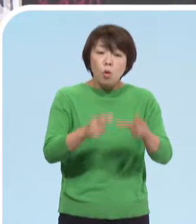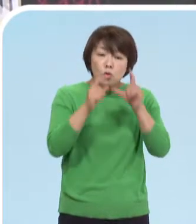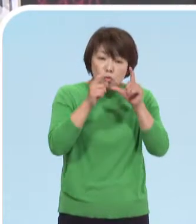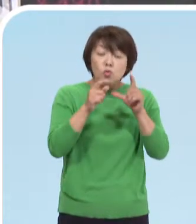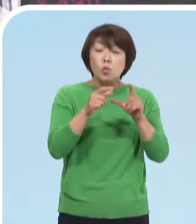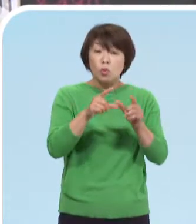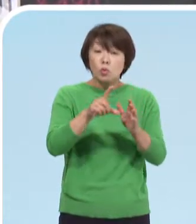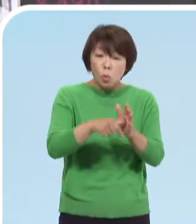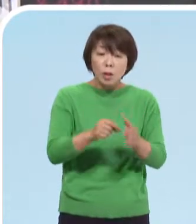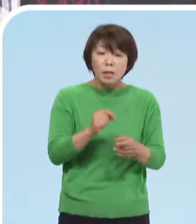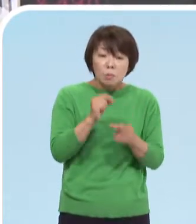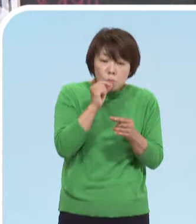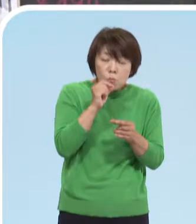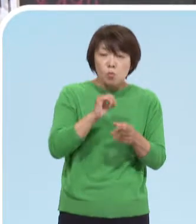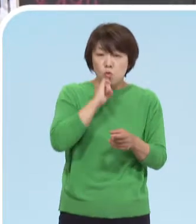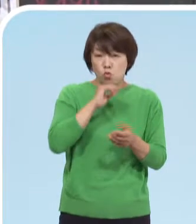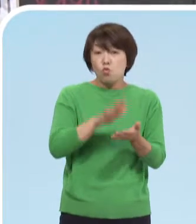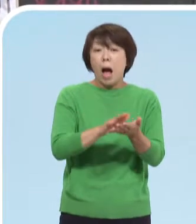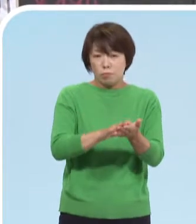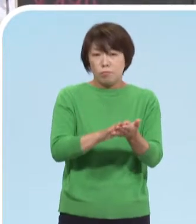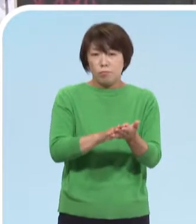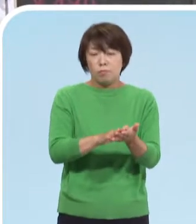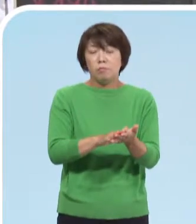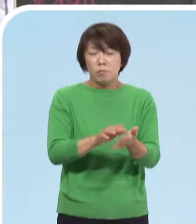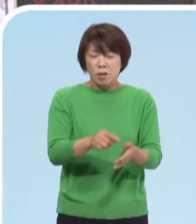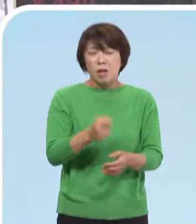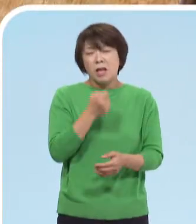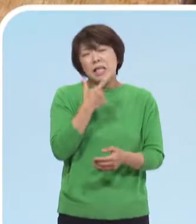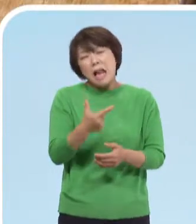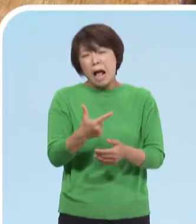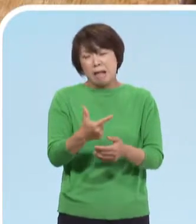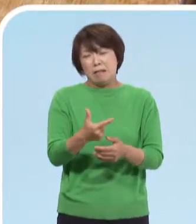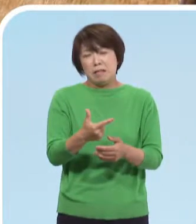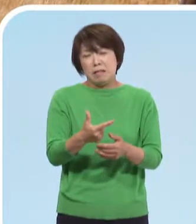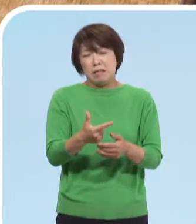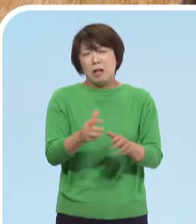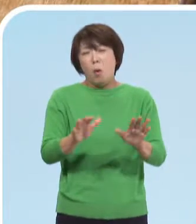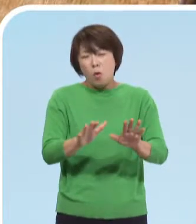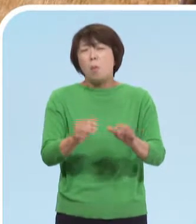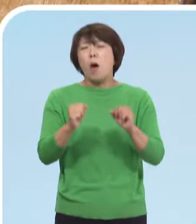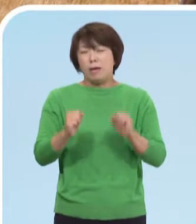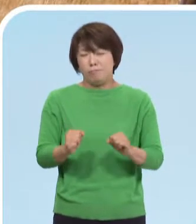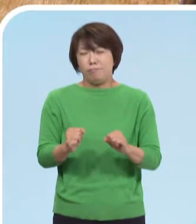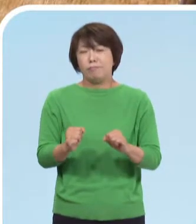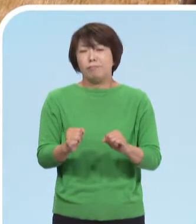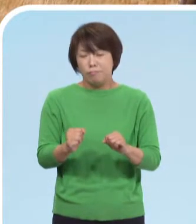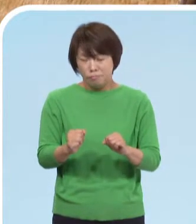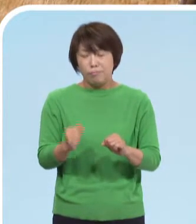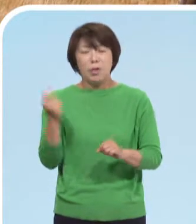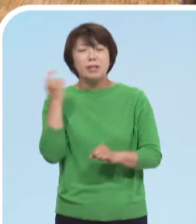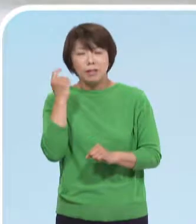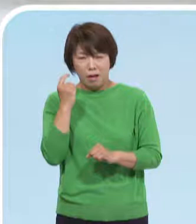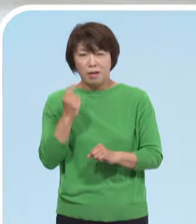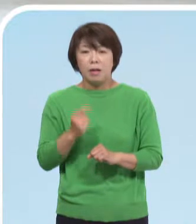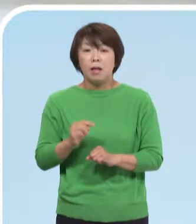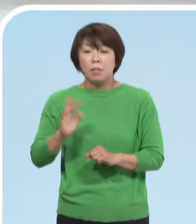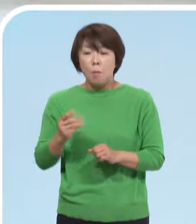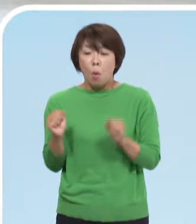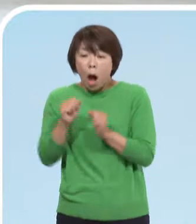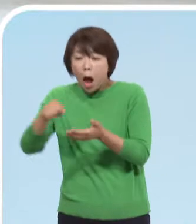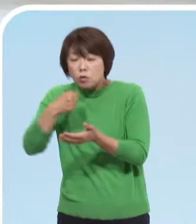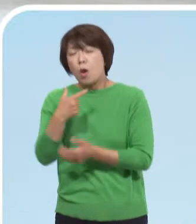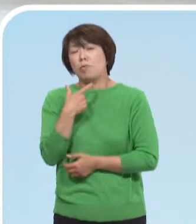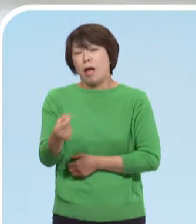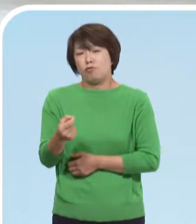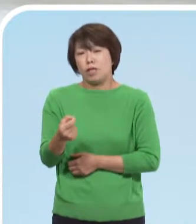出る牛乳が嫌いな子も結構いて、結構悪戦苦闘してるのをよく聞いてたんですね、うんうん、でもアイスは好